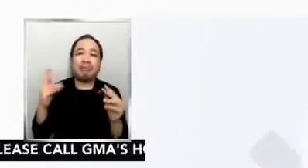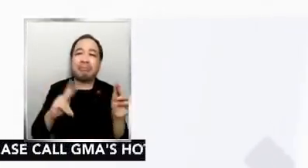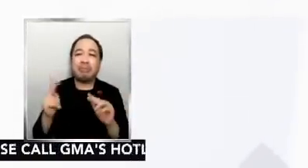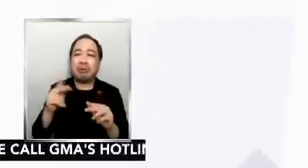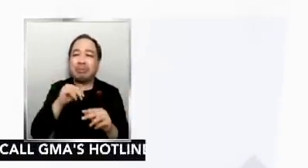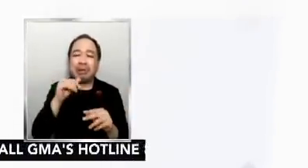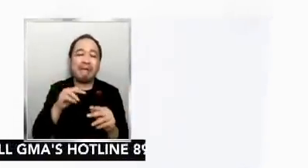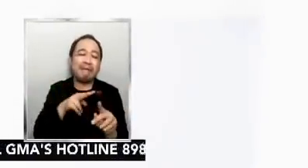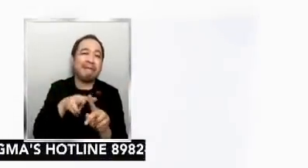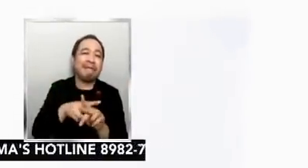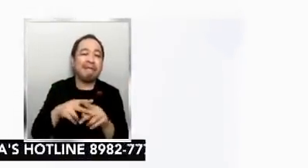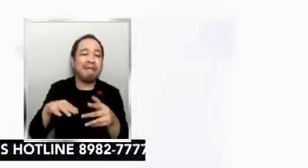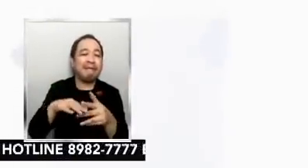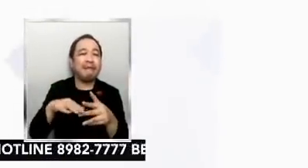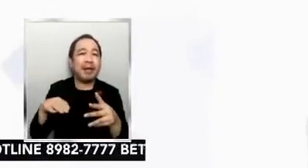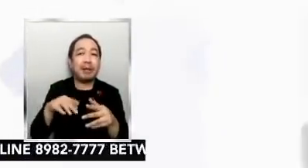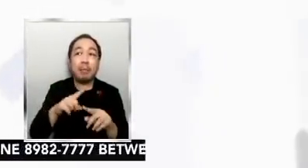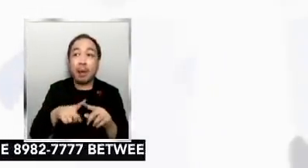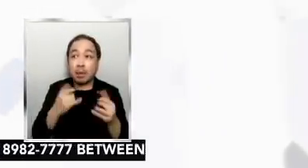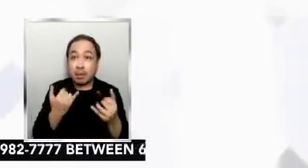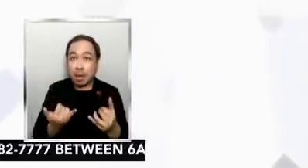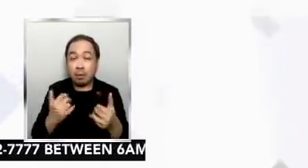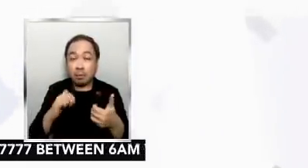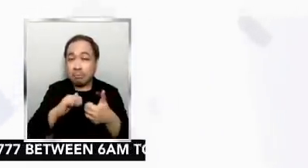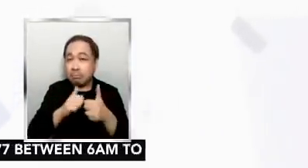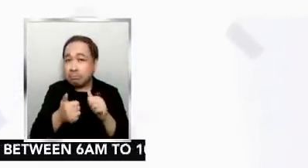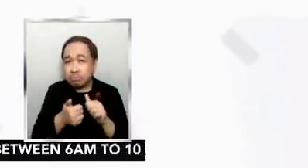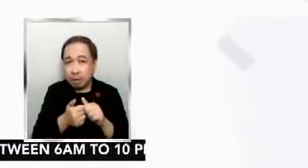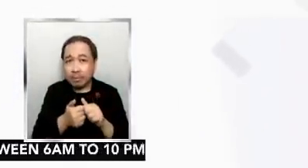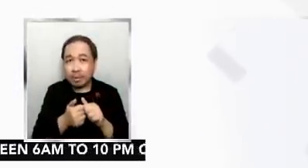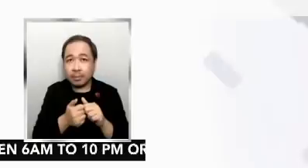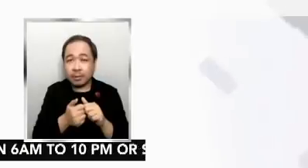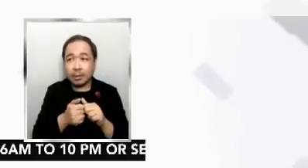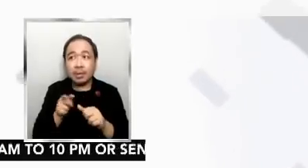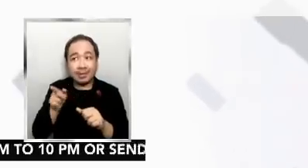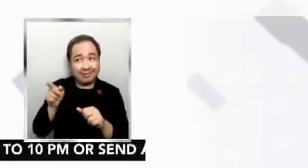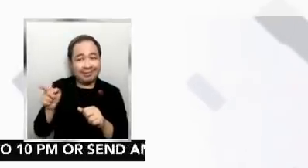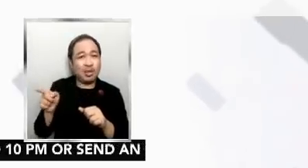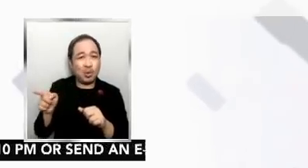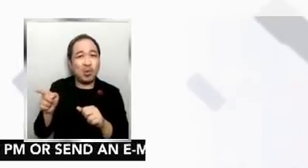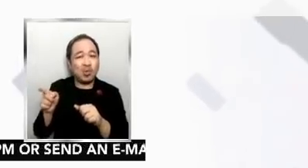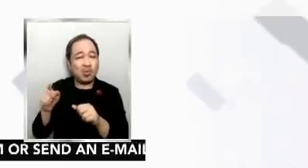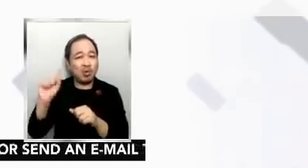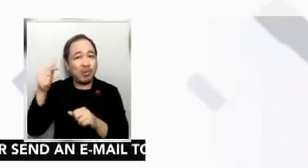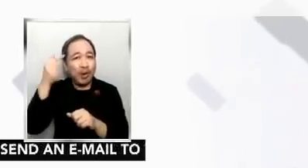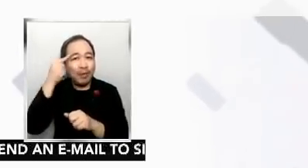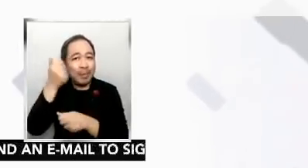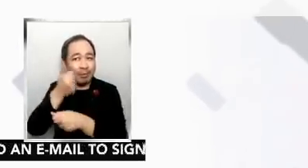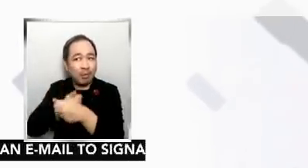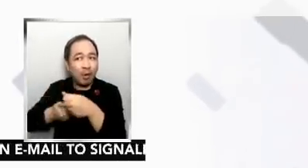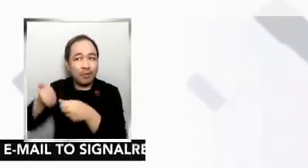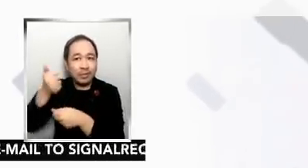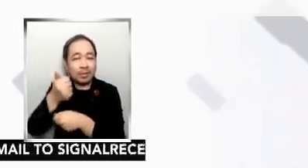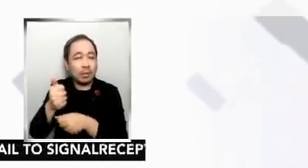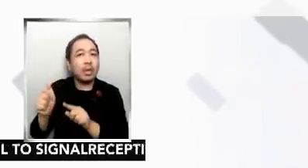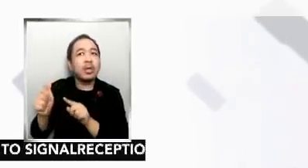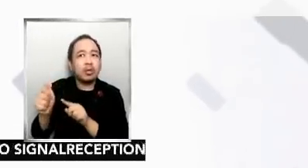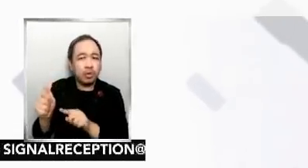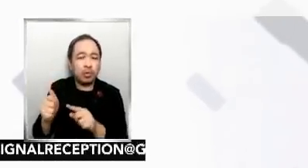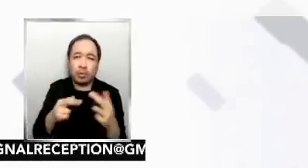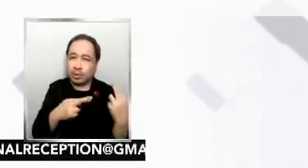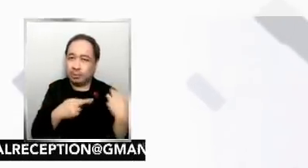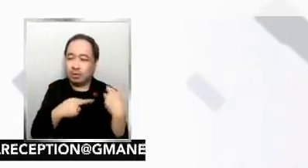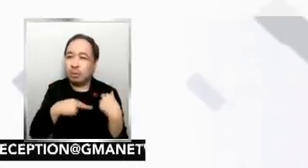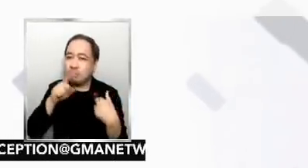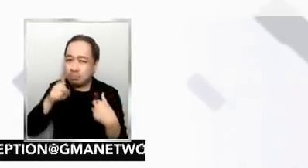ang issue dito, no, bilang public official, meron kang obligasyon na sumunod sa batas at